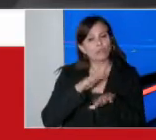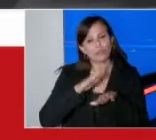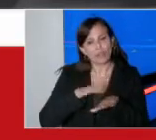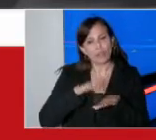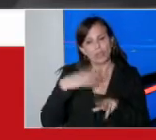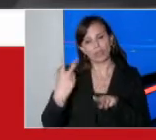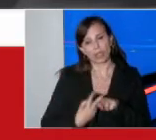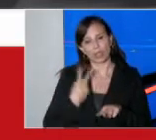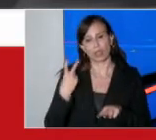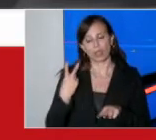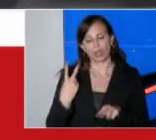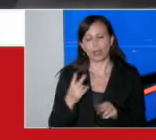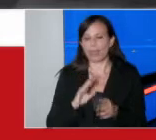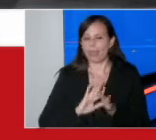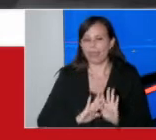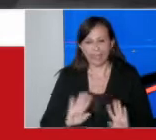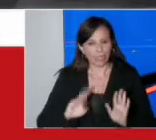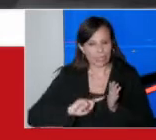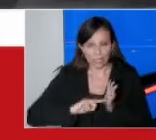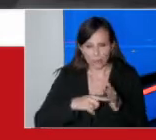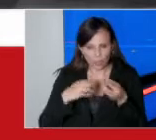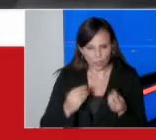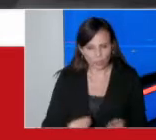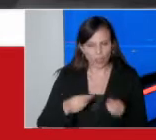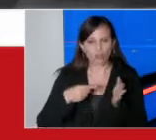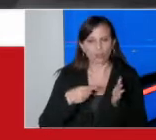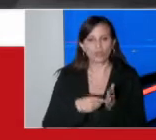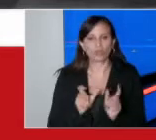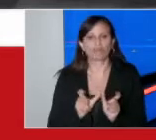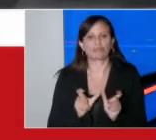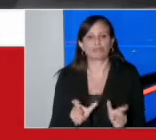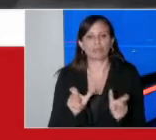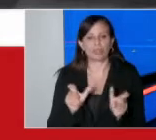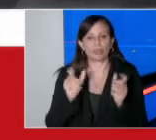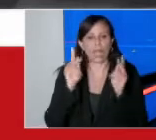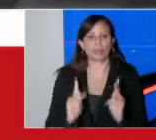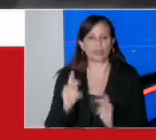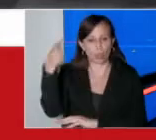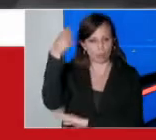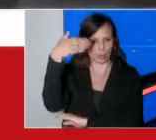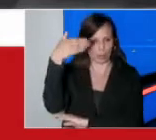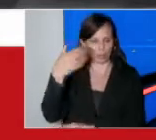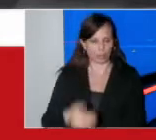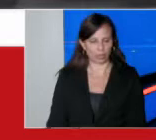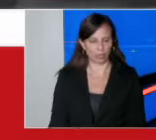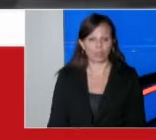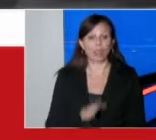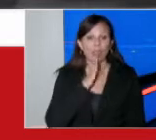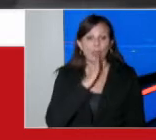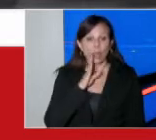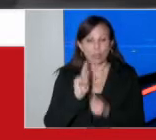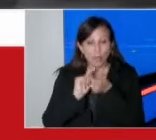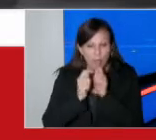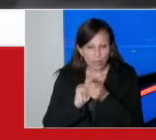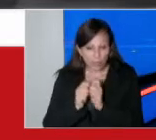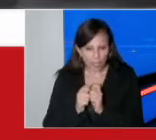דבר שמצדיק לשתק מדינה. ואם לא נפעל עכשיו, זו הבעיה בווריאנטים, ובכלל במאבק הזה,